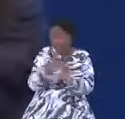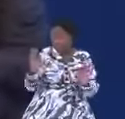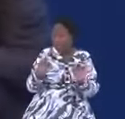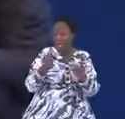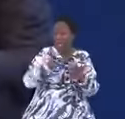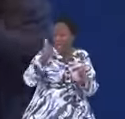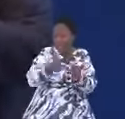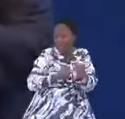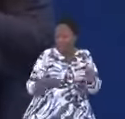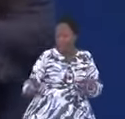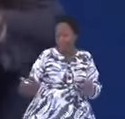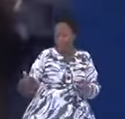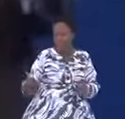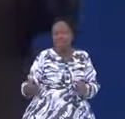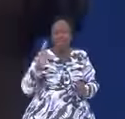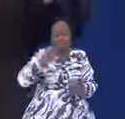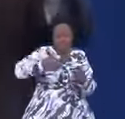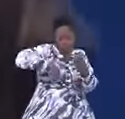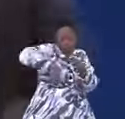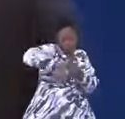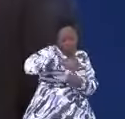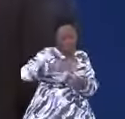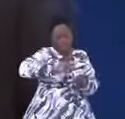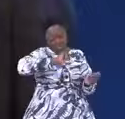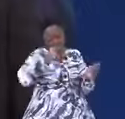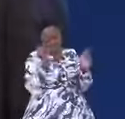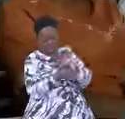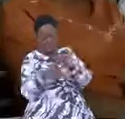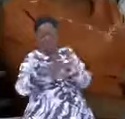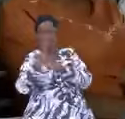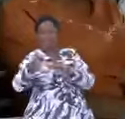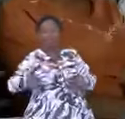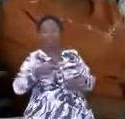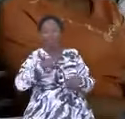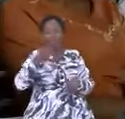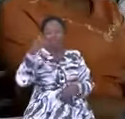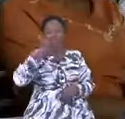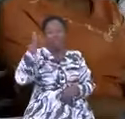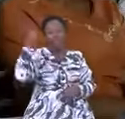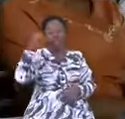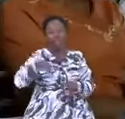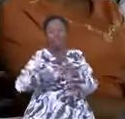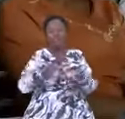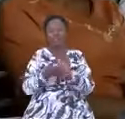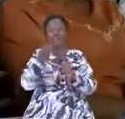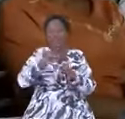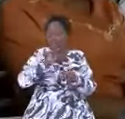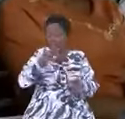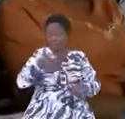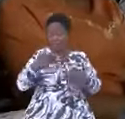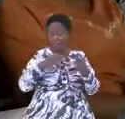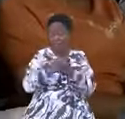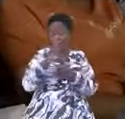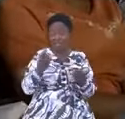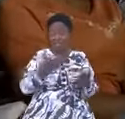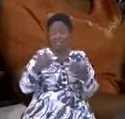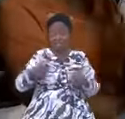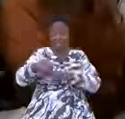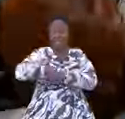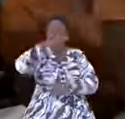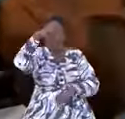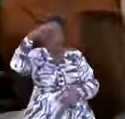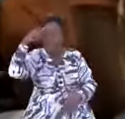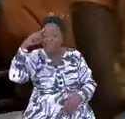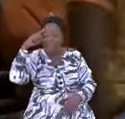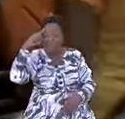changée sera transformée dans ta vie mais je contacte que tu sois là ce soir parce que si tu peux